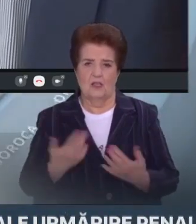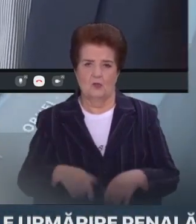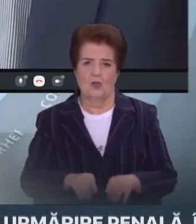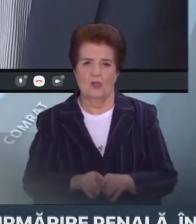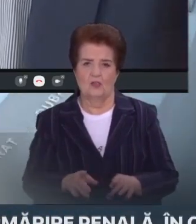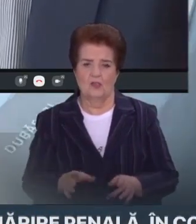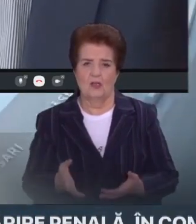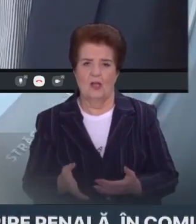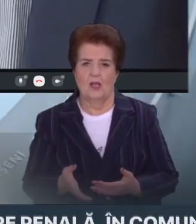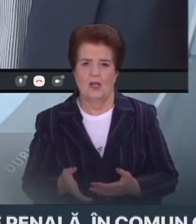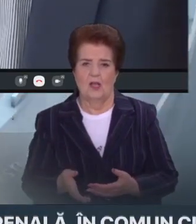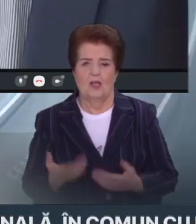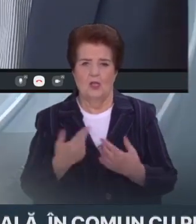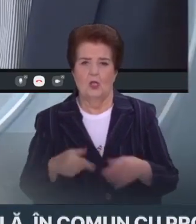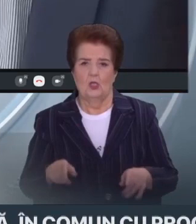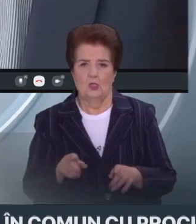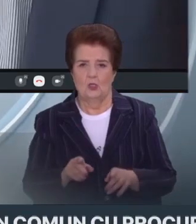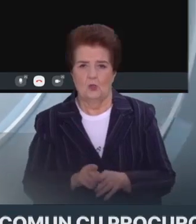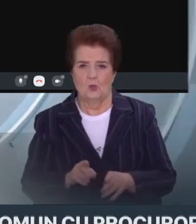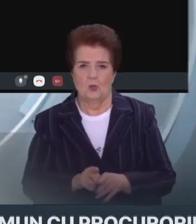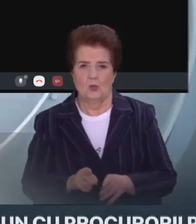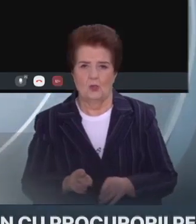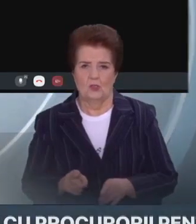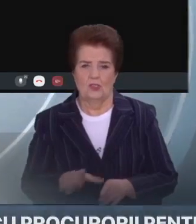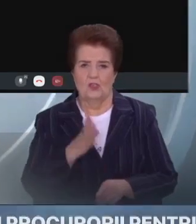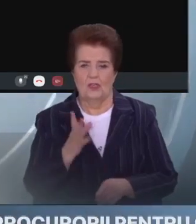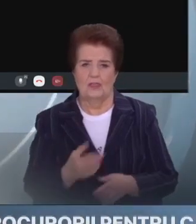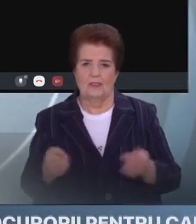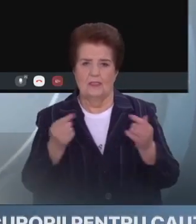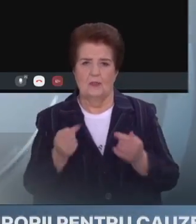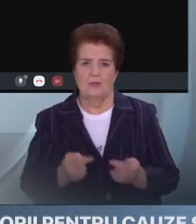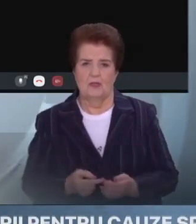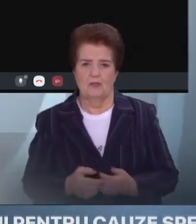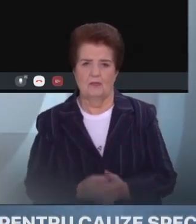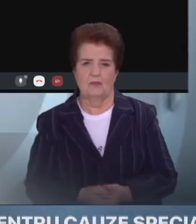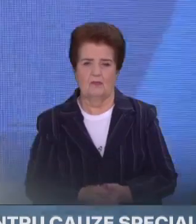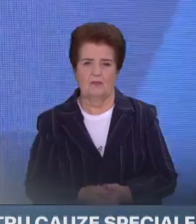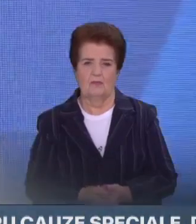la urmă totuși s-a stabilizat.